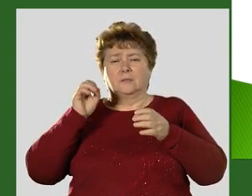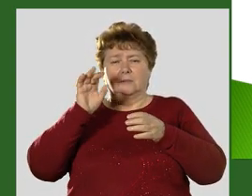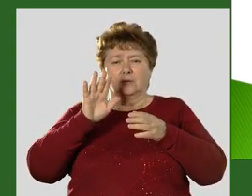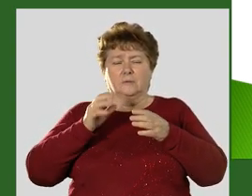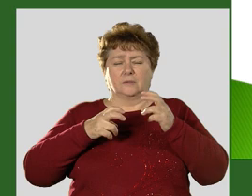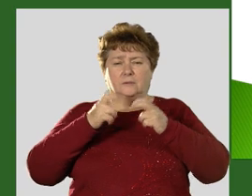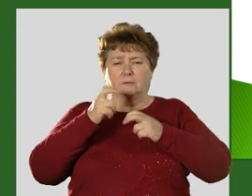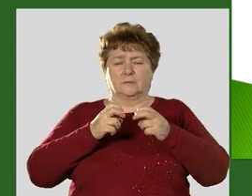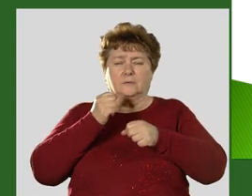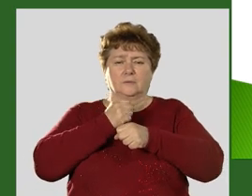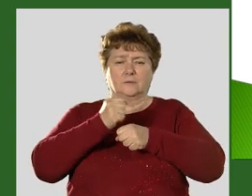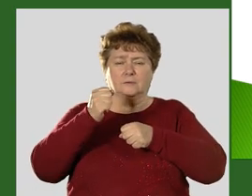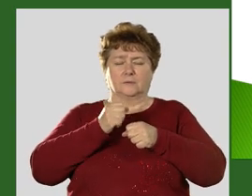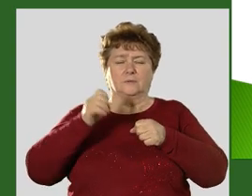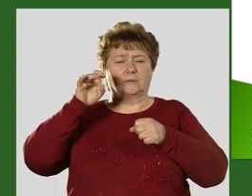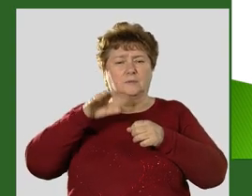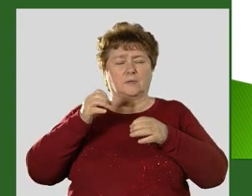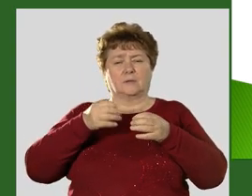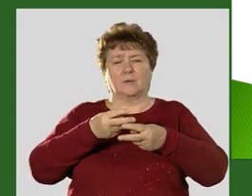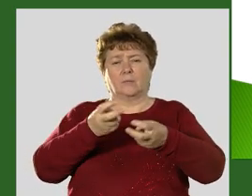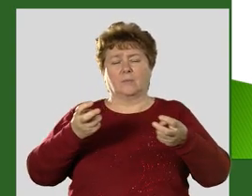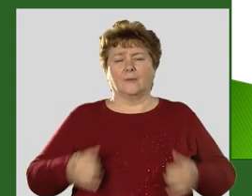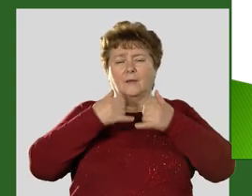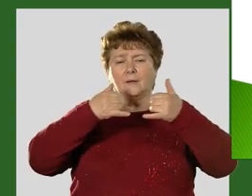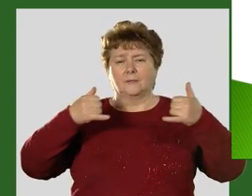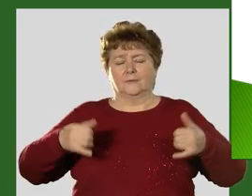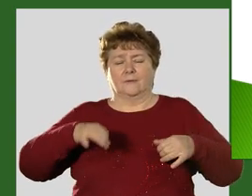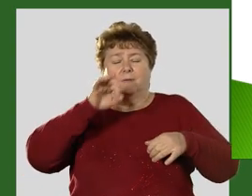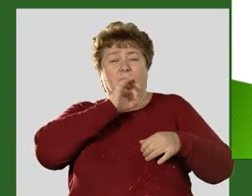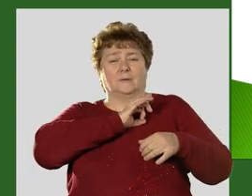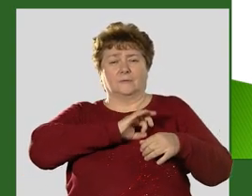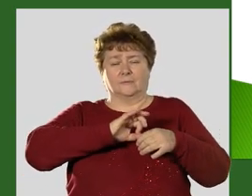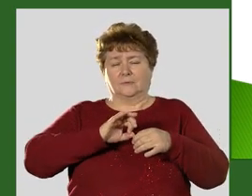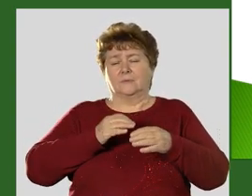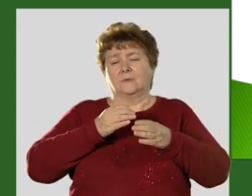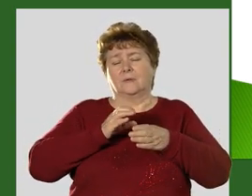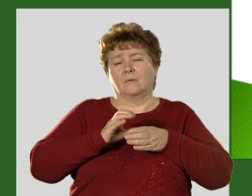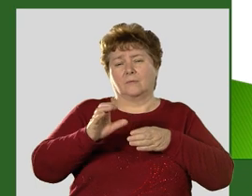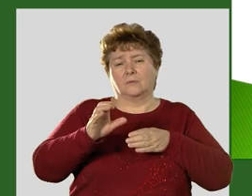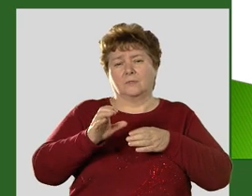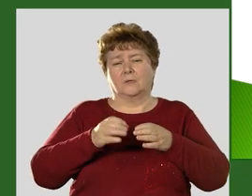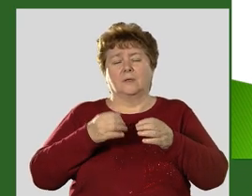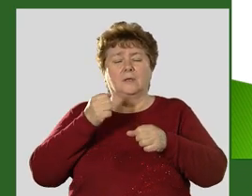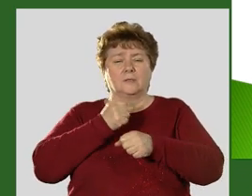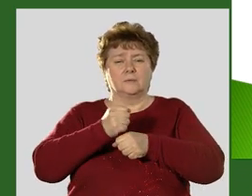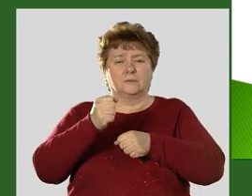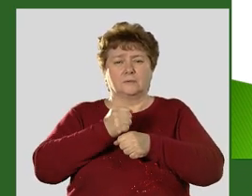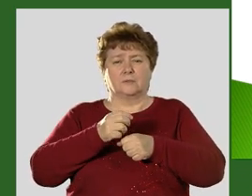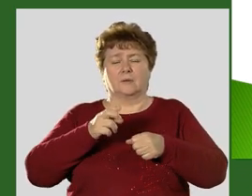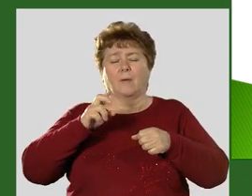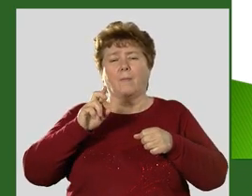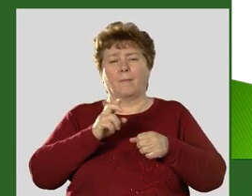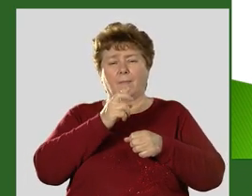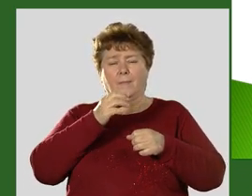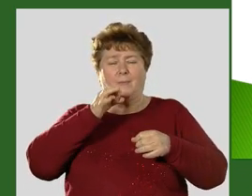завода занимается выпуском стеклянной посуды. Развивается фармацевтическая отрасль. Налажен выпуск